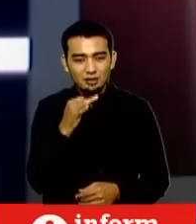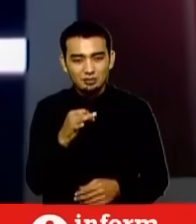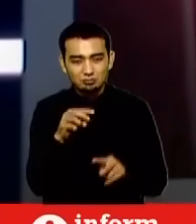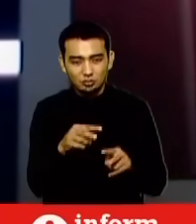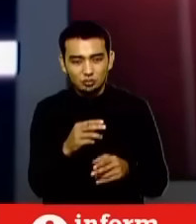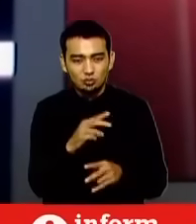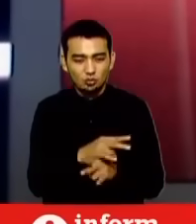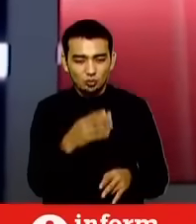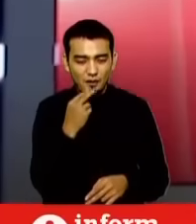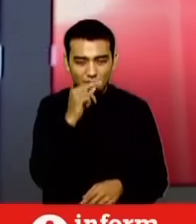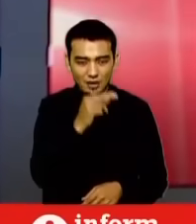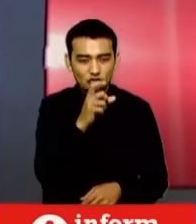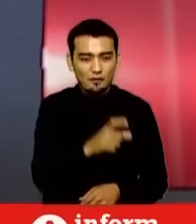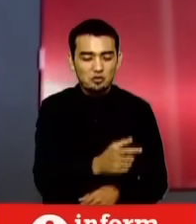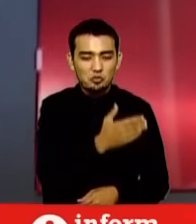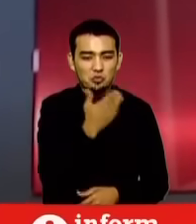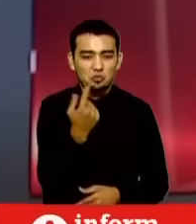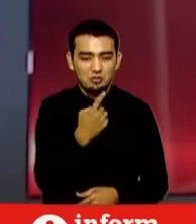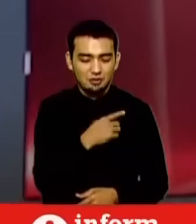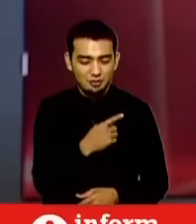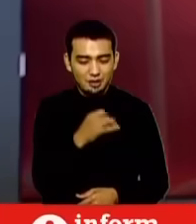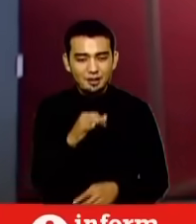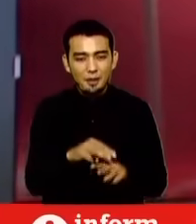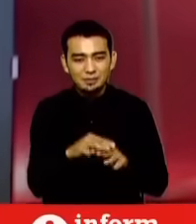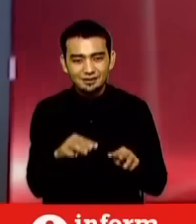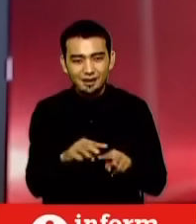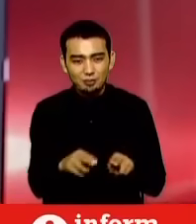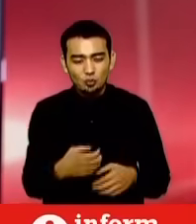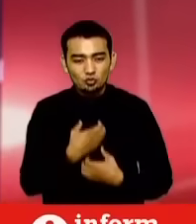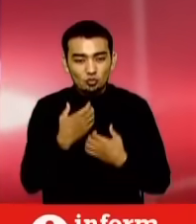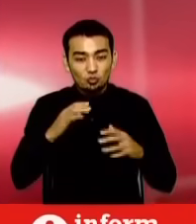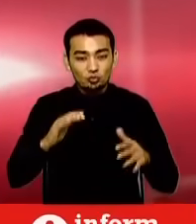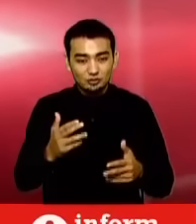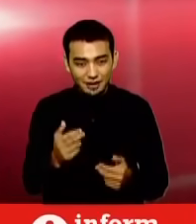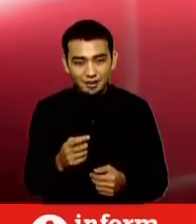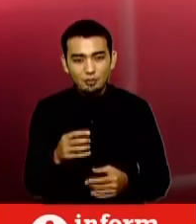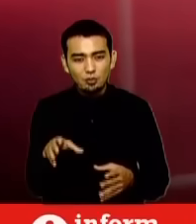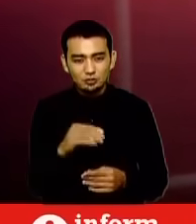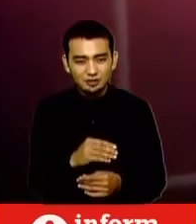жоқ дейді. Ал оқу ағарту министрлігі осы жан түршігерлік жағдайдан соң